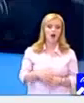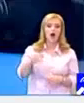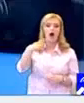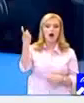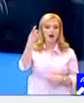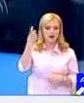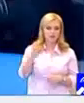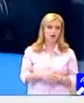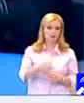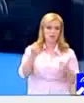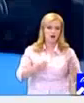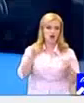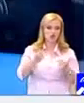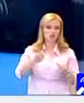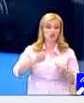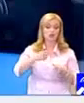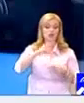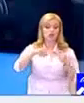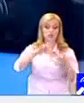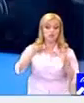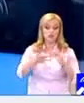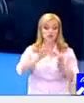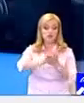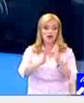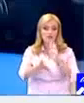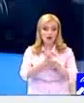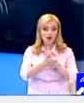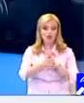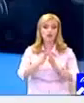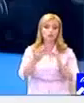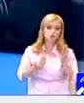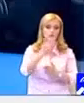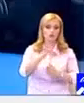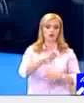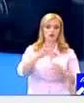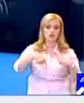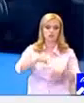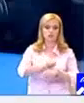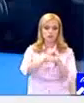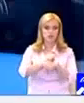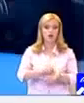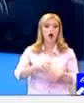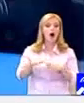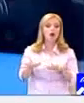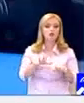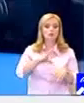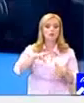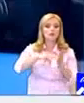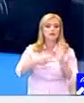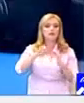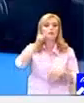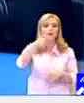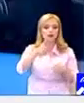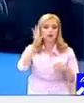Automobiliștii din Chișinău se mobilizează pe o rețea socială pentru un nou protest față de scumpirea carburanților. Acțiunea ar urma să aibă loc mâine de la ora